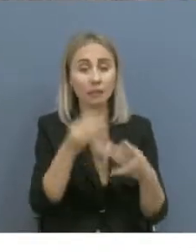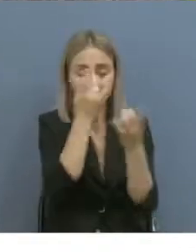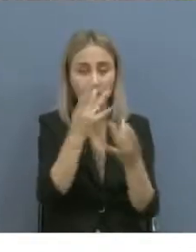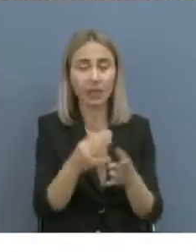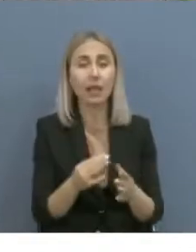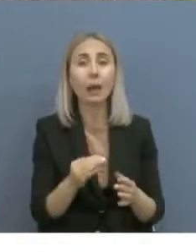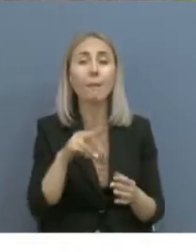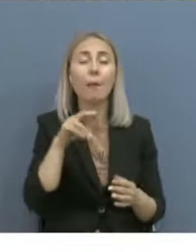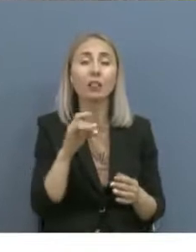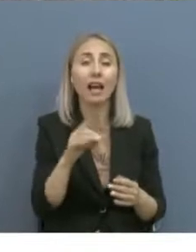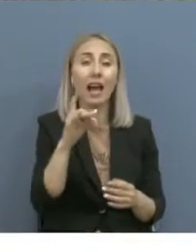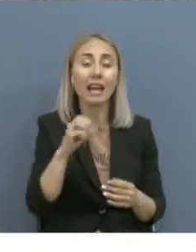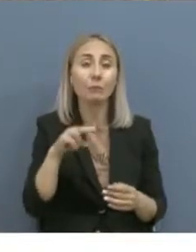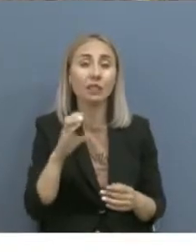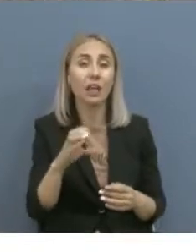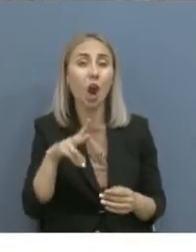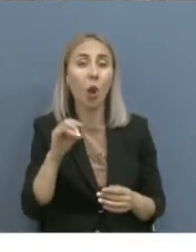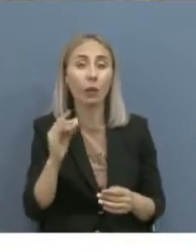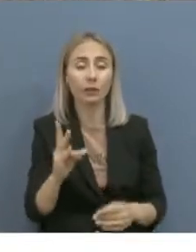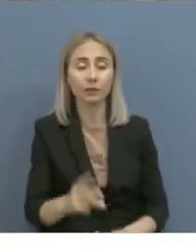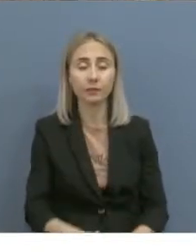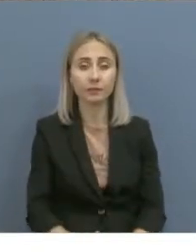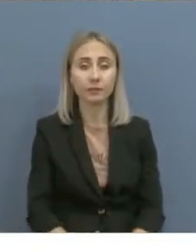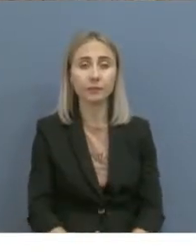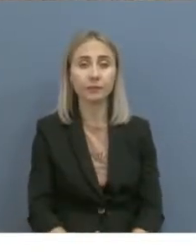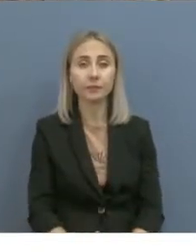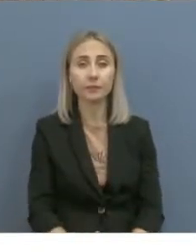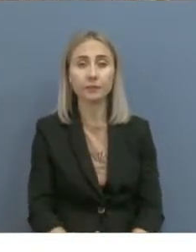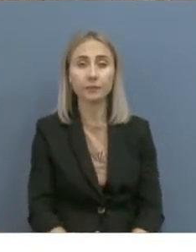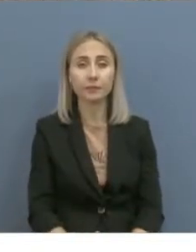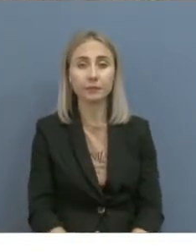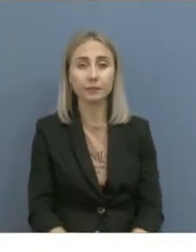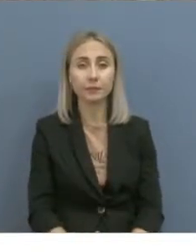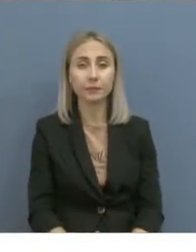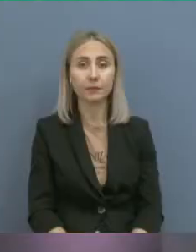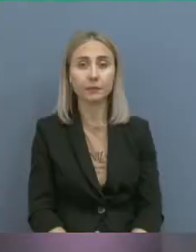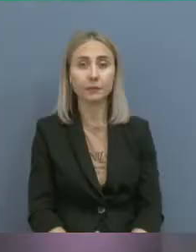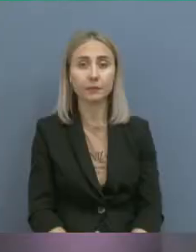бар. Бибінұр Амырханқызы, Дархан Сағын, Жамбыл Балтаев, Көкше ақпарат.